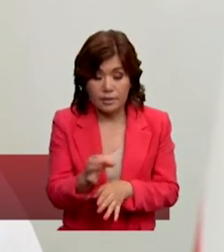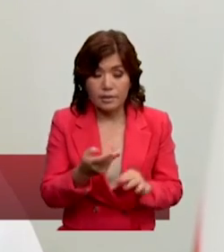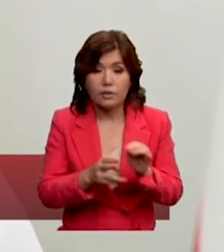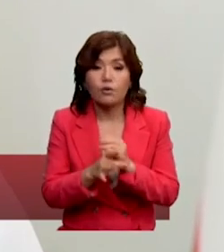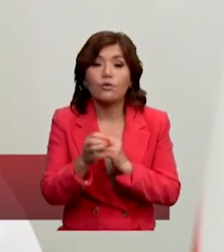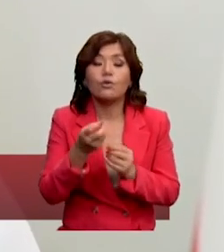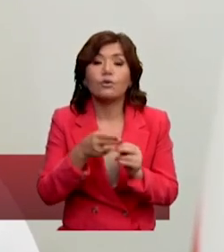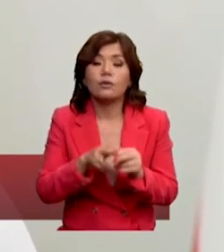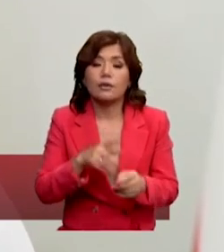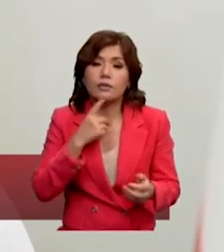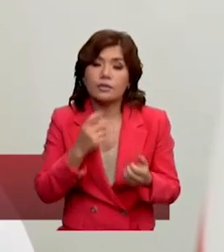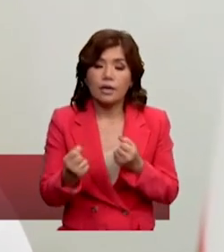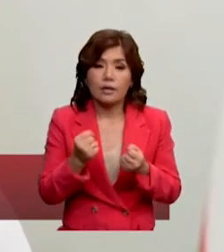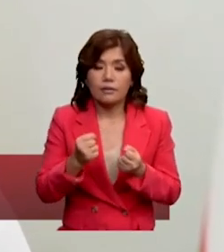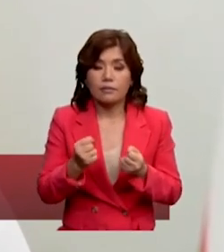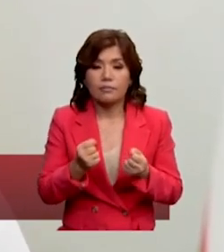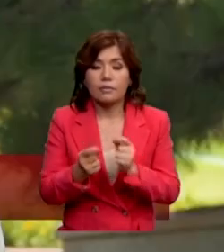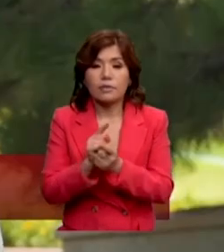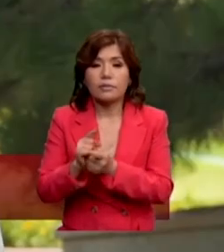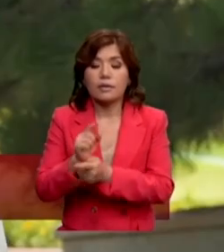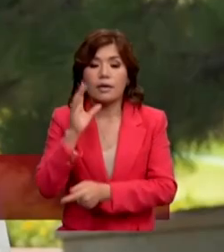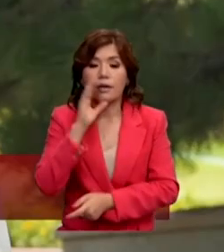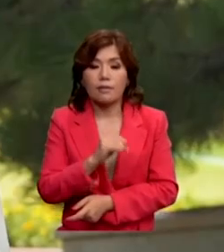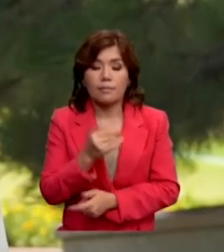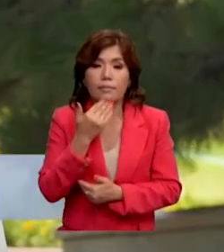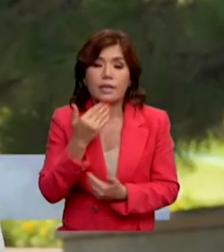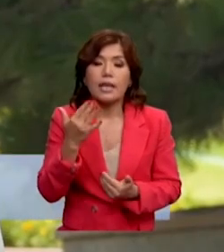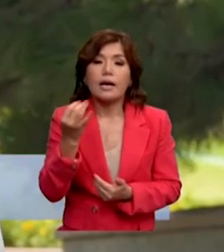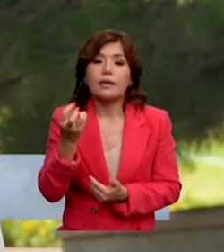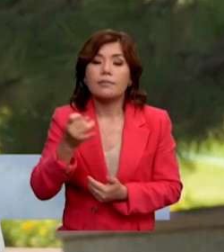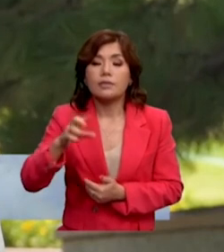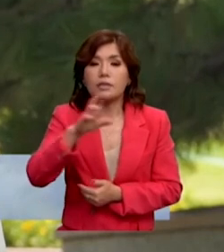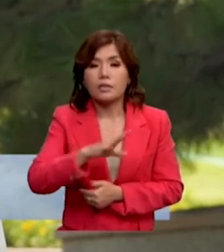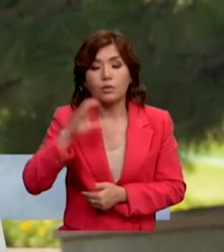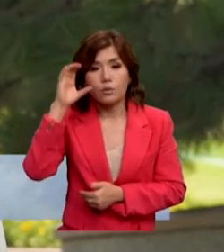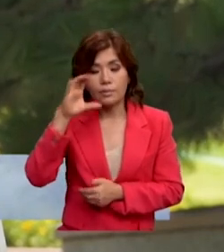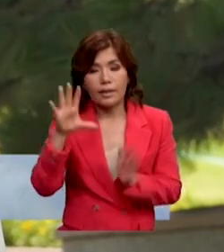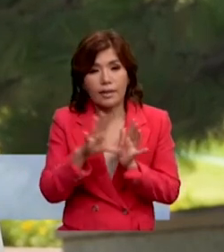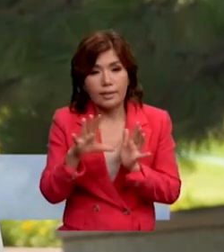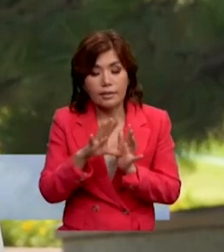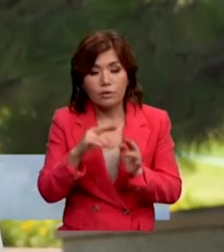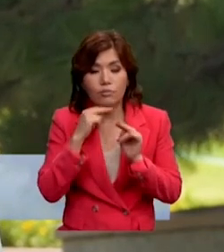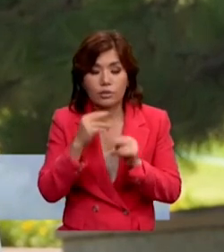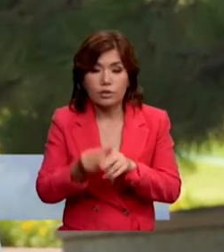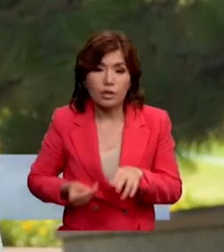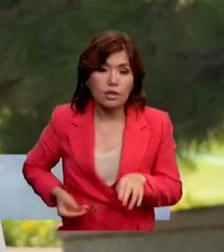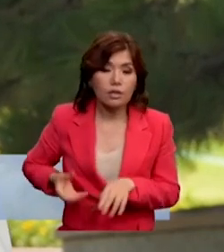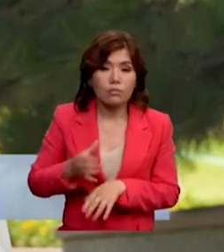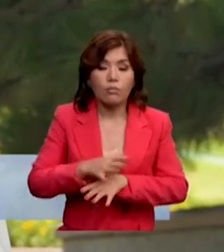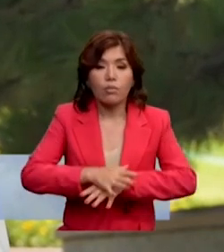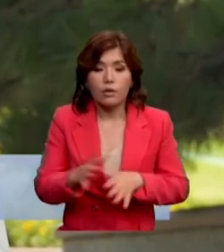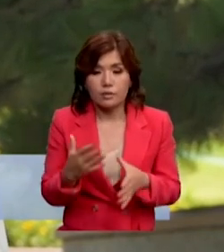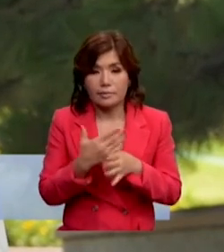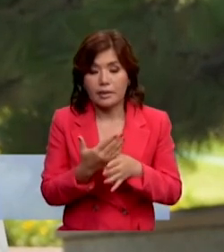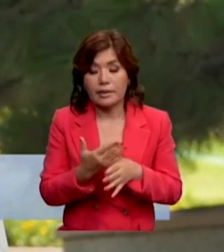дамуы үшін бұл мықты серпіліс болмақ. Соңғы жылдары араб елдері Өзбекстанның энергетика саласына қыруар қаржы құйып жатыр.